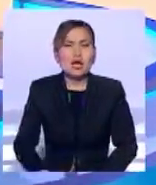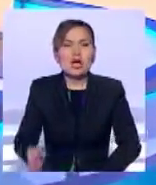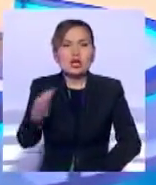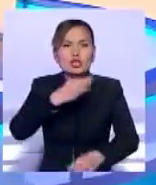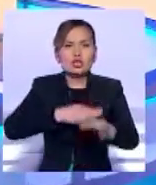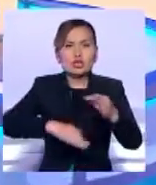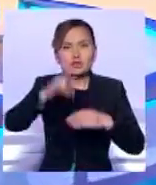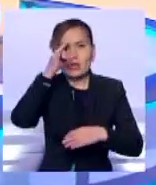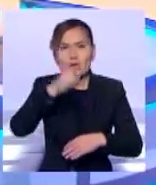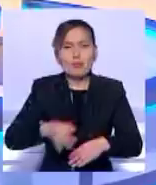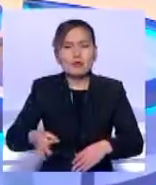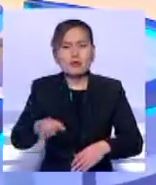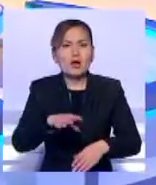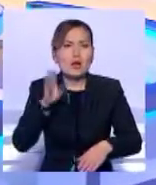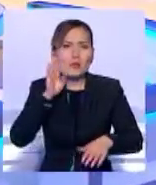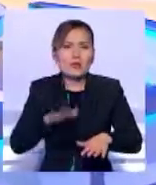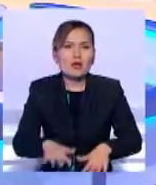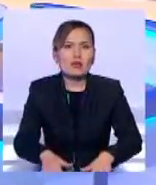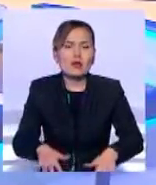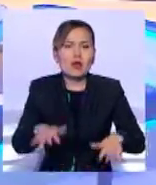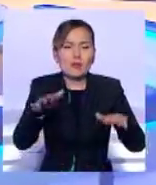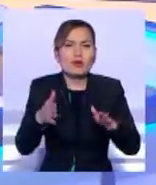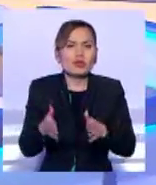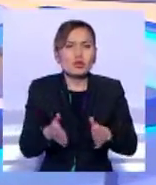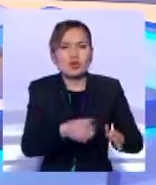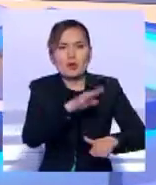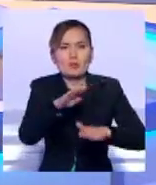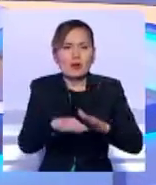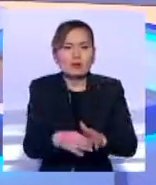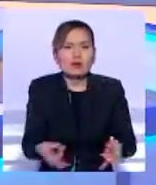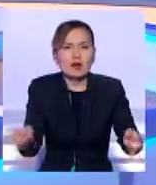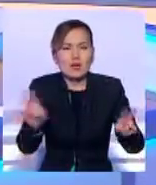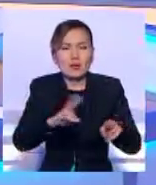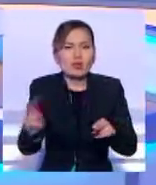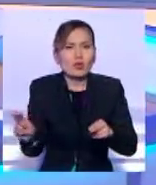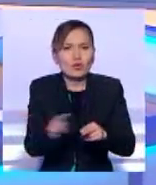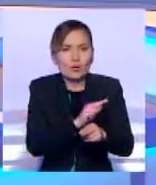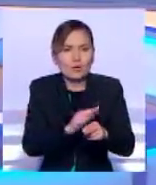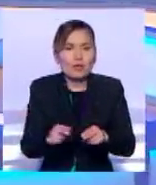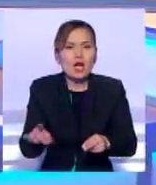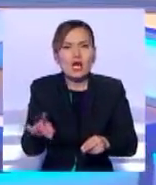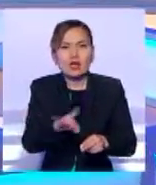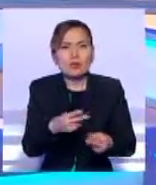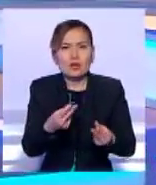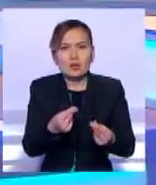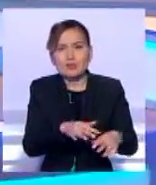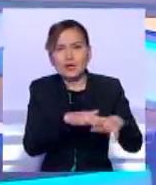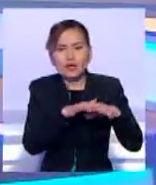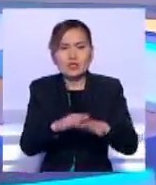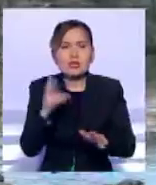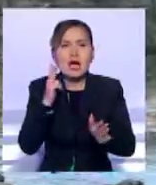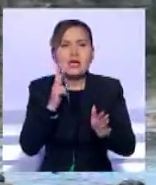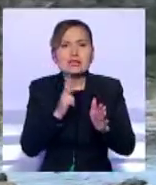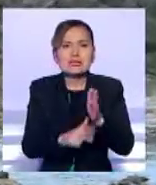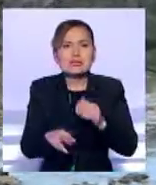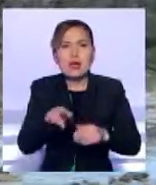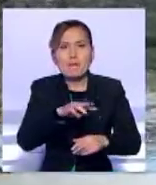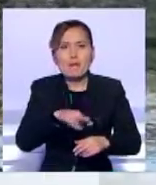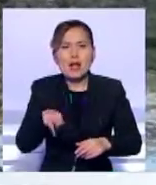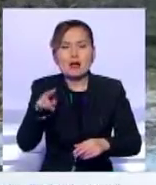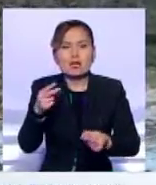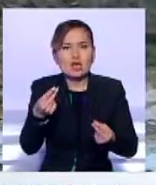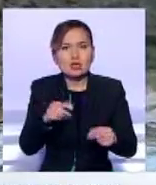Сондай ақ Шығыс Қазақстандағы тасқын салдарынан бұзылған жолдарда қалпына келтіріледі. Ол үшін республикалық және жергілікті қазынадан 80 миллиард